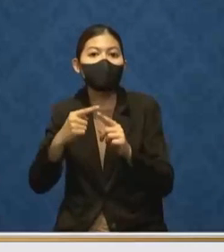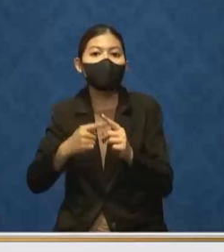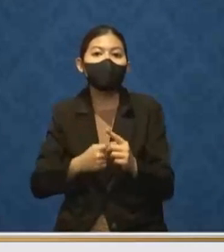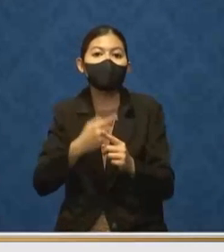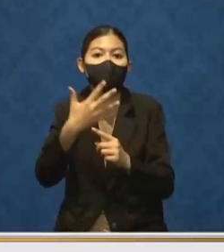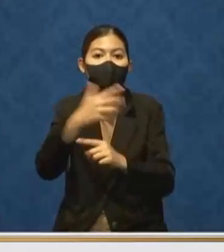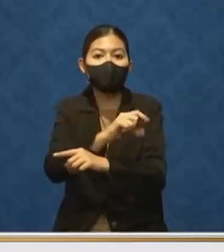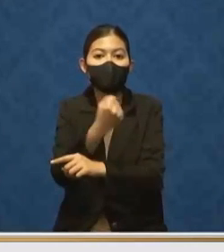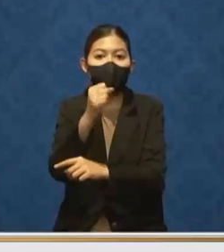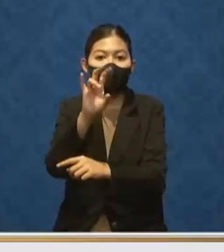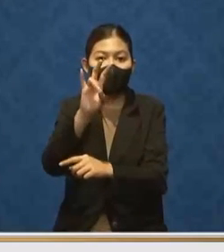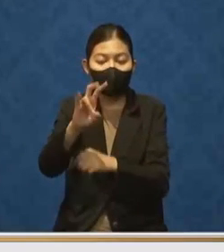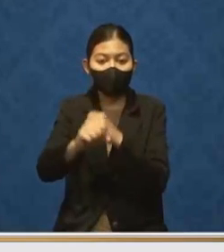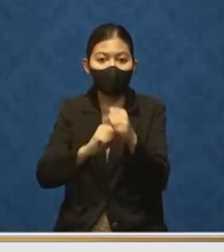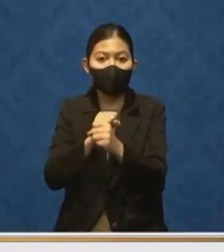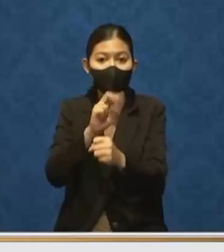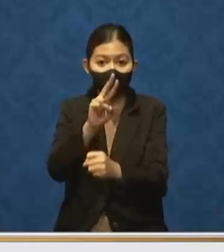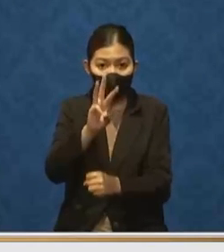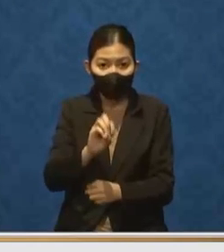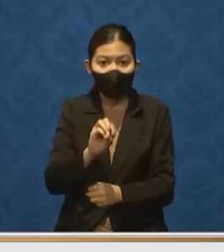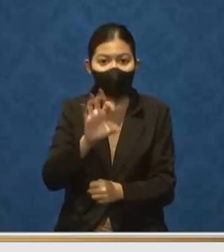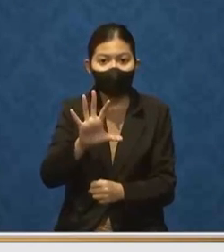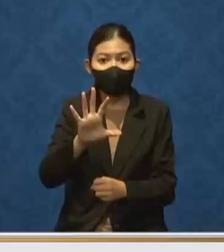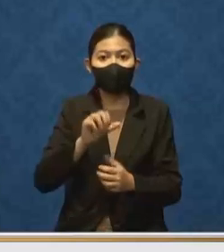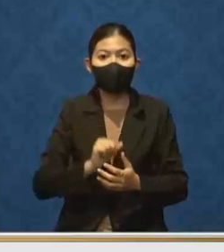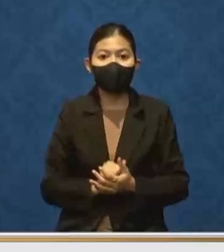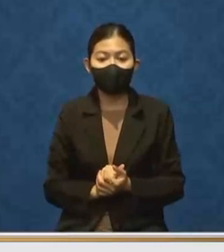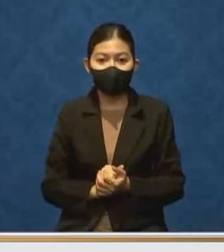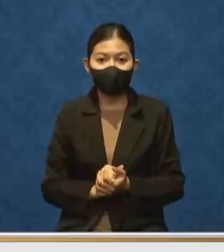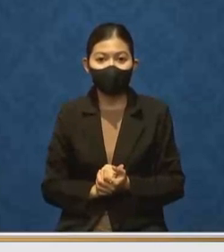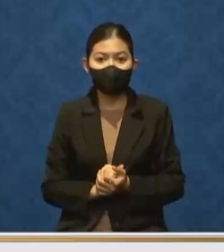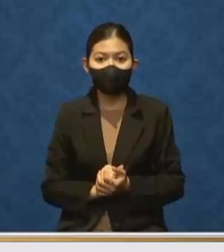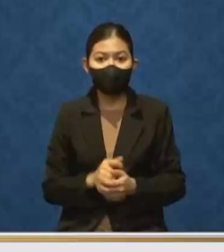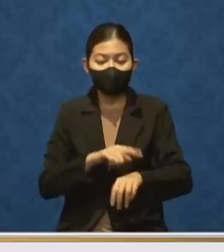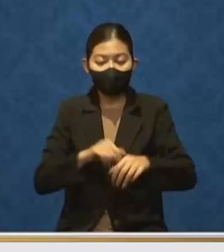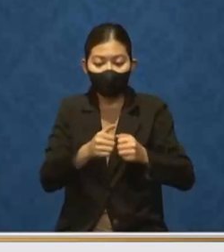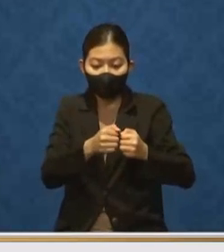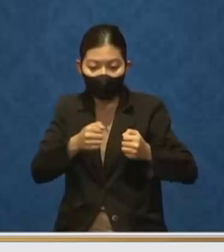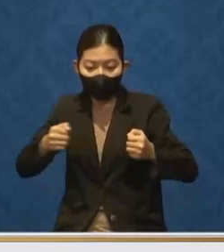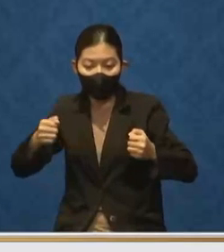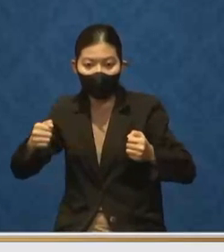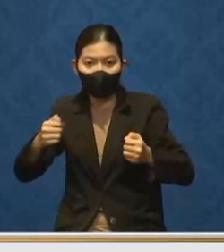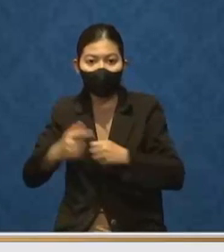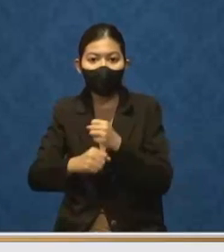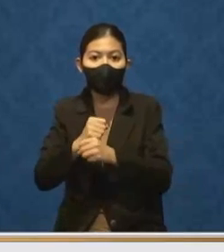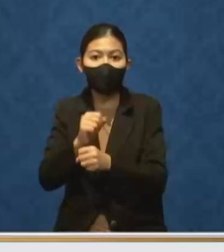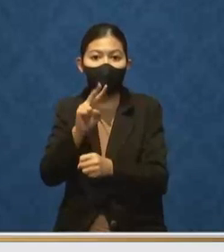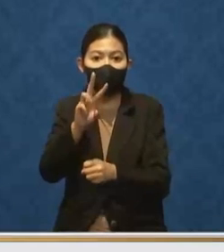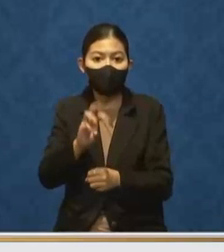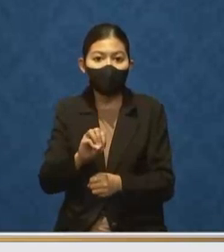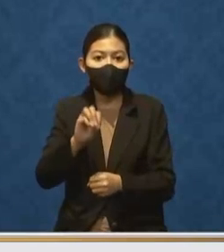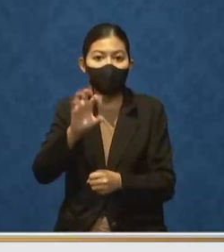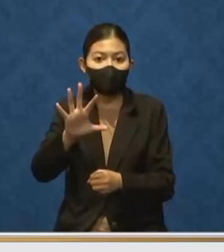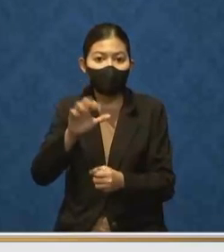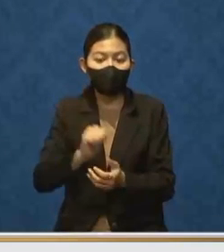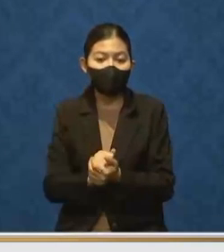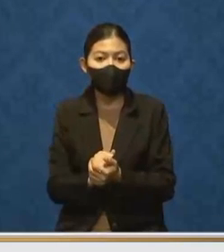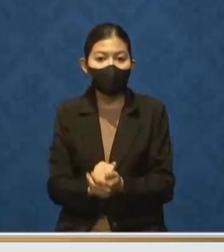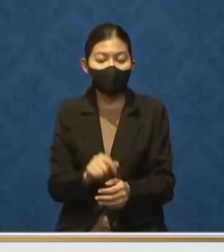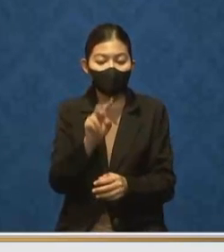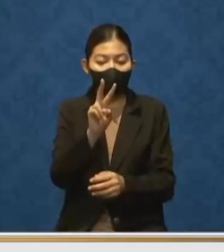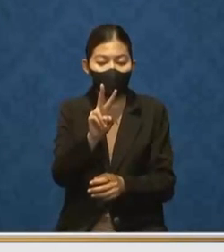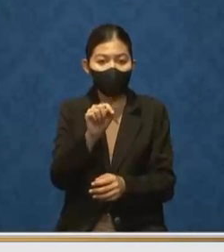ษภาคม2565โดยอัตราการขยายตัวของ GDP ปี2565จะอยู่ในช่วงร้อยละ 2.5